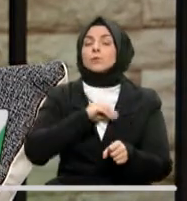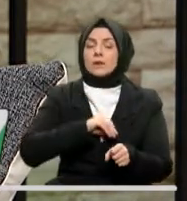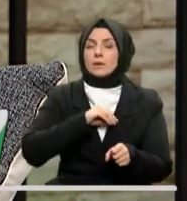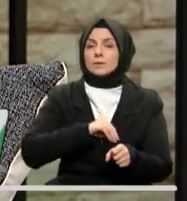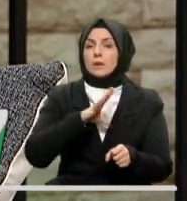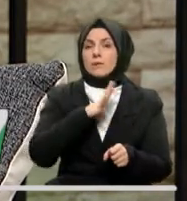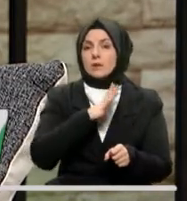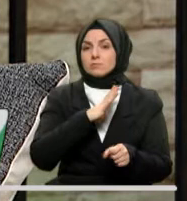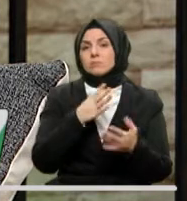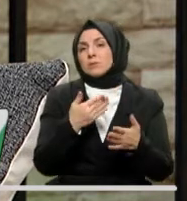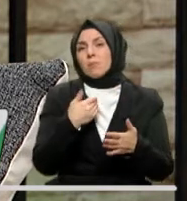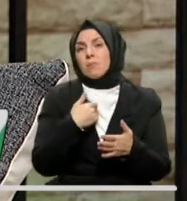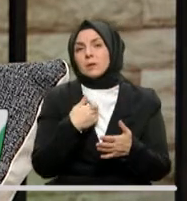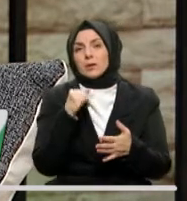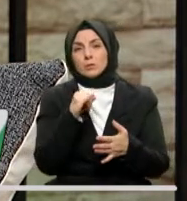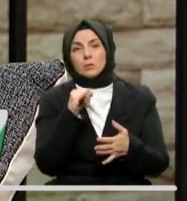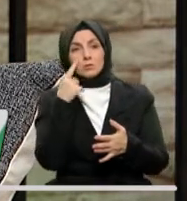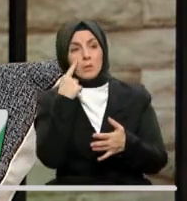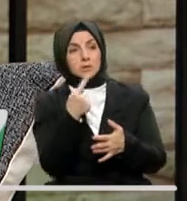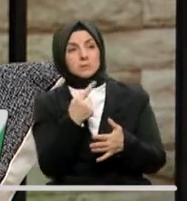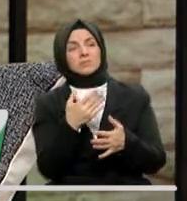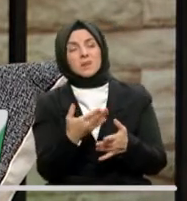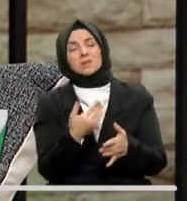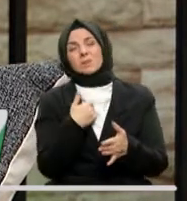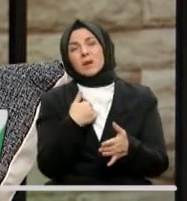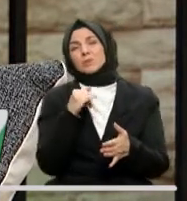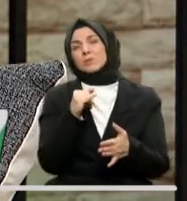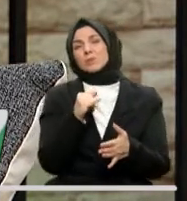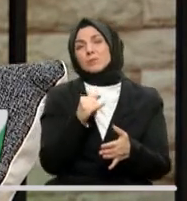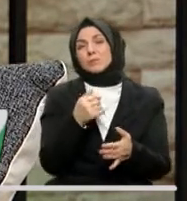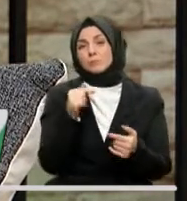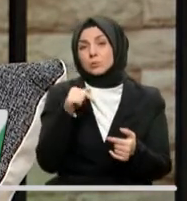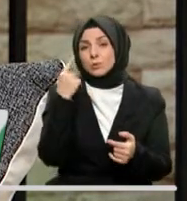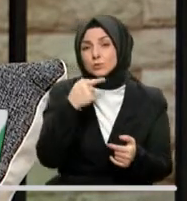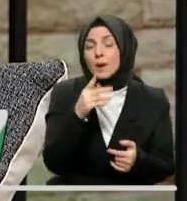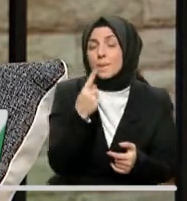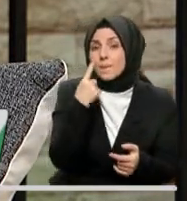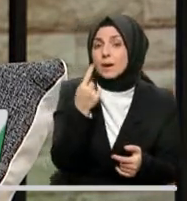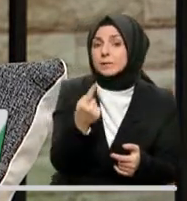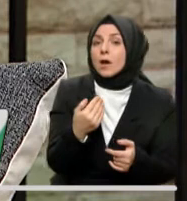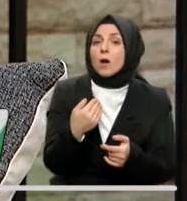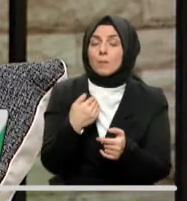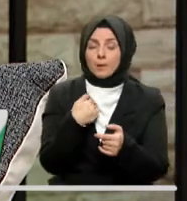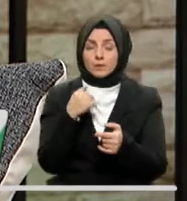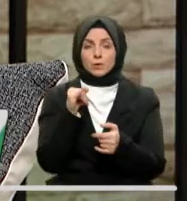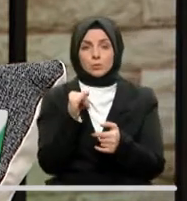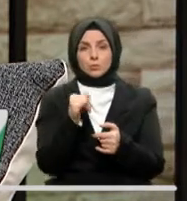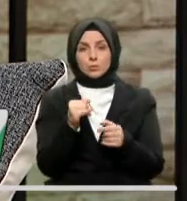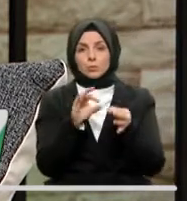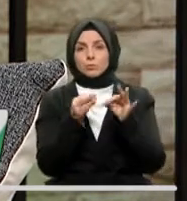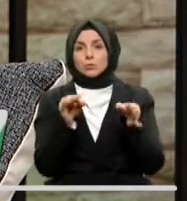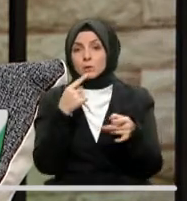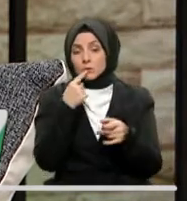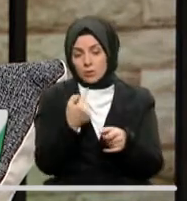baktı Çünkü ben değersizim ve ben ters bakılmaya Hak eden birisi bana kötü bir söz söyledi Çünkü ben zaten böyle bir muameleye lâyık